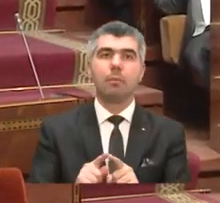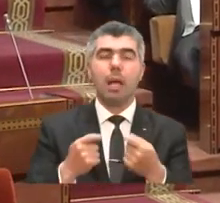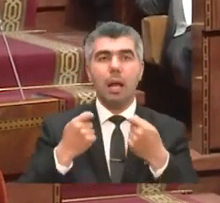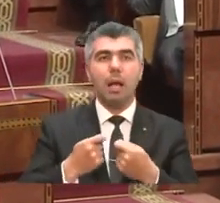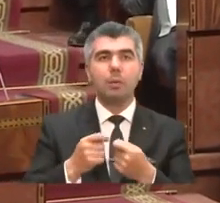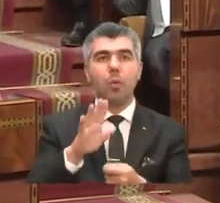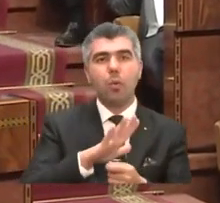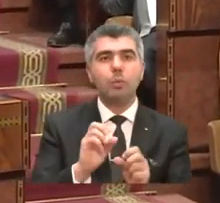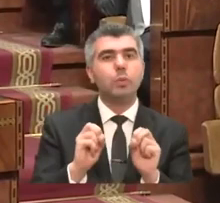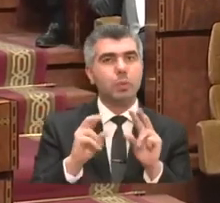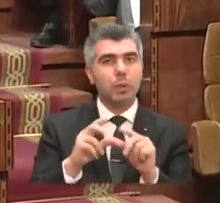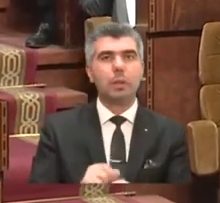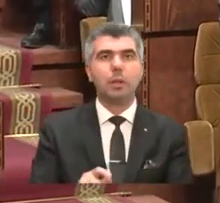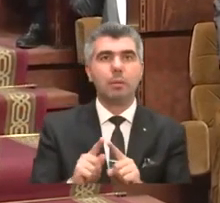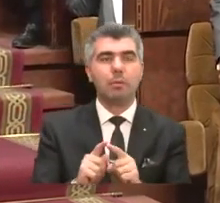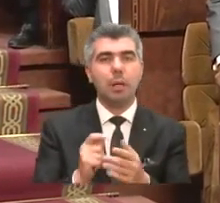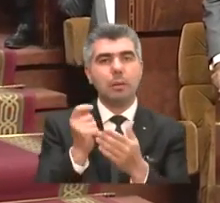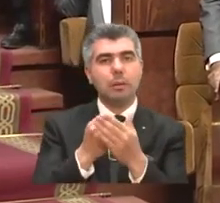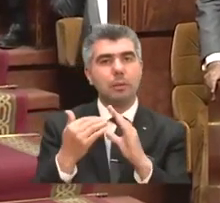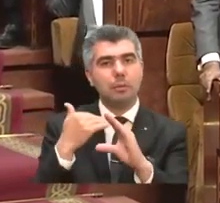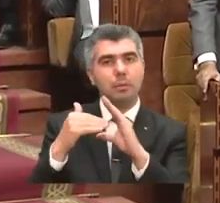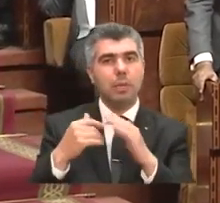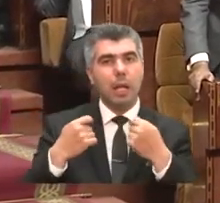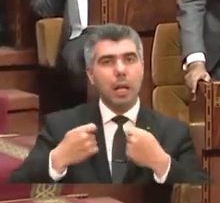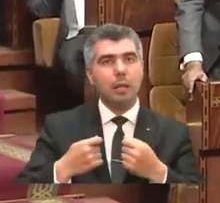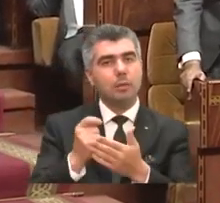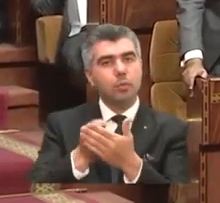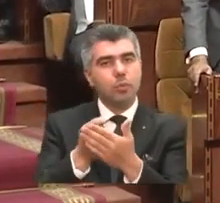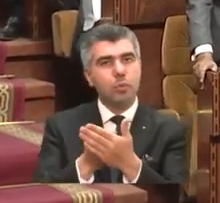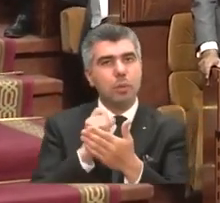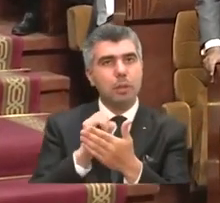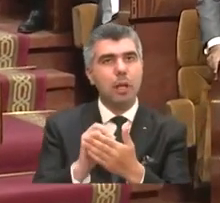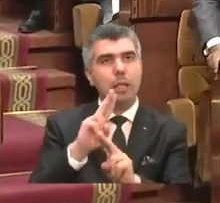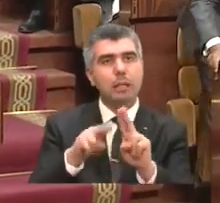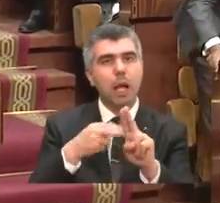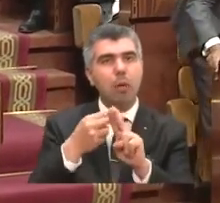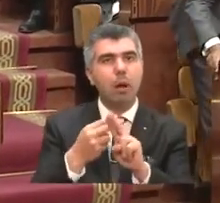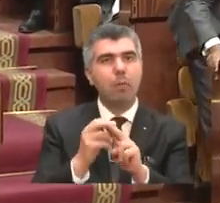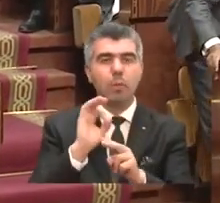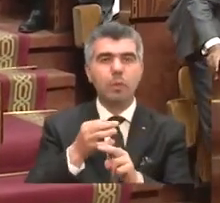كتبان لي مشروعه الملتمس راه مشى عندكم السيده الرئيسه سجلوه ويكون الجواب مكتوب. وشكرا.